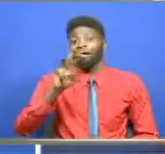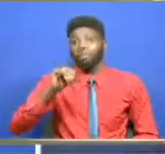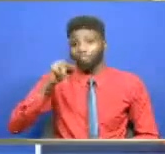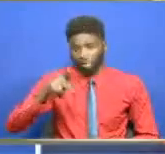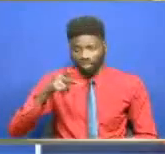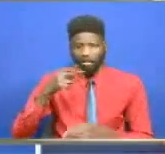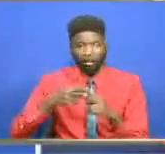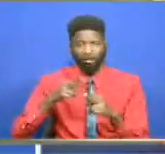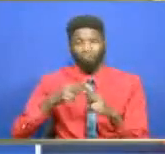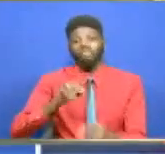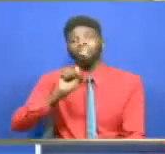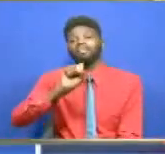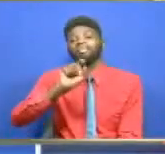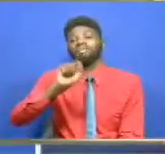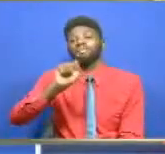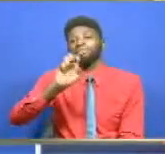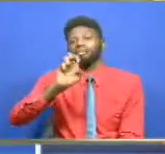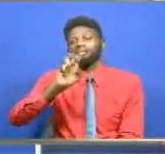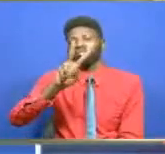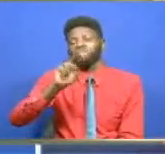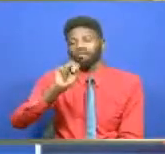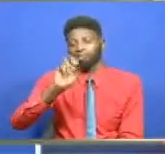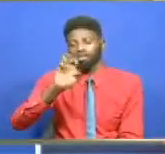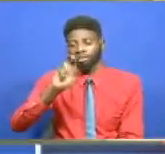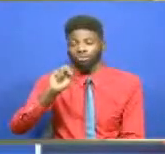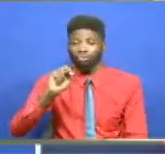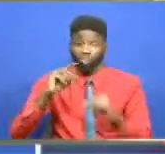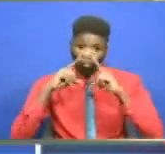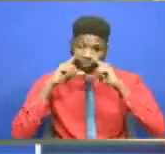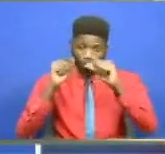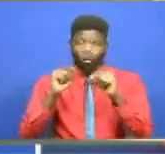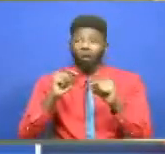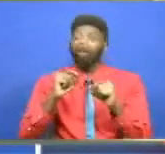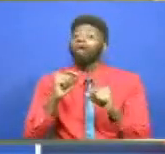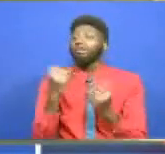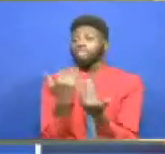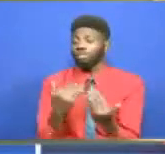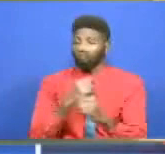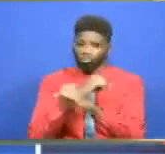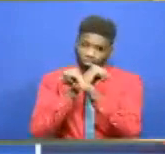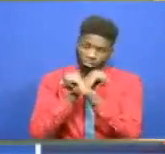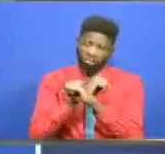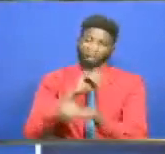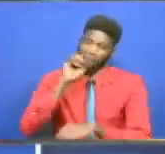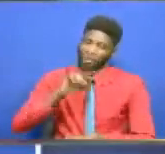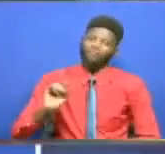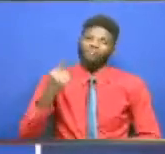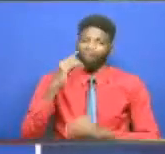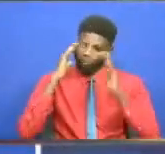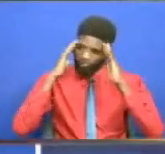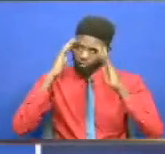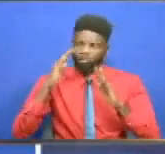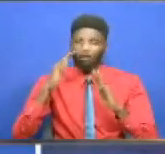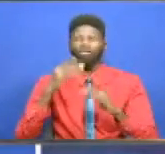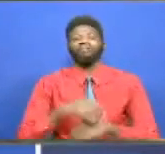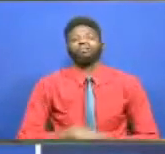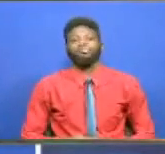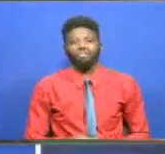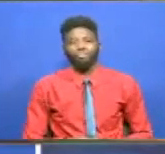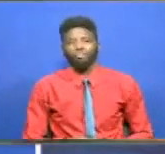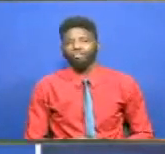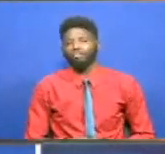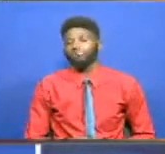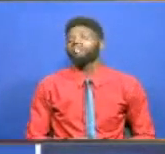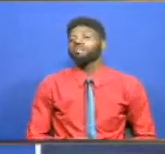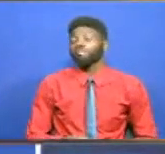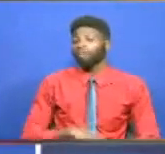kupewa kipau mbele licha kuongezeka kwa shinikizo za kutaka shule kufunguliwa nchini. Ya kalenda ya masomo